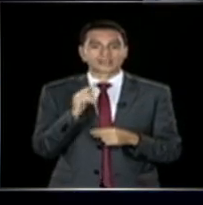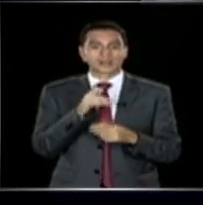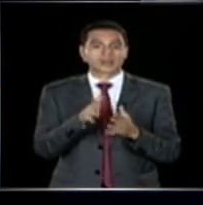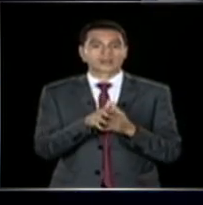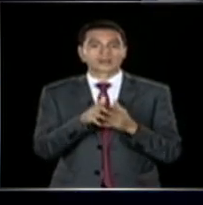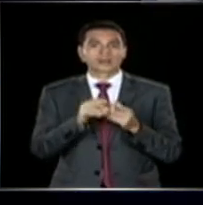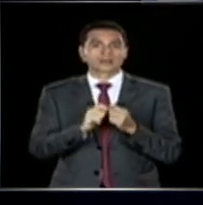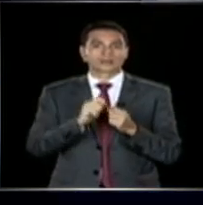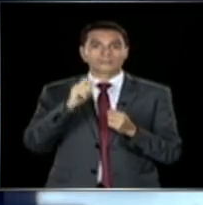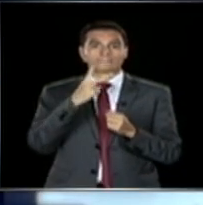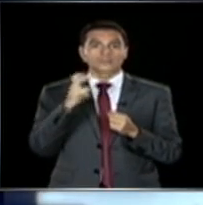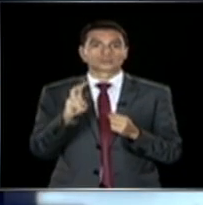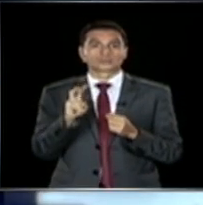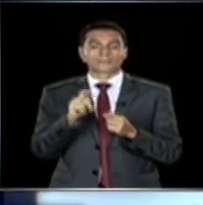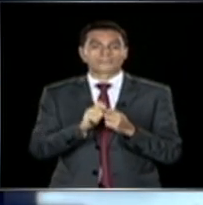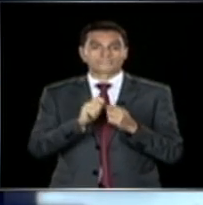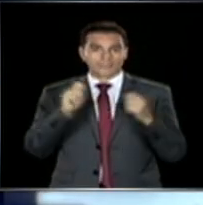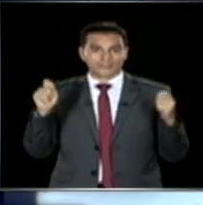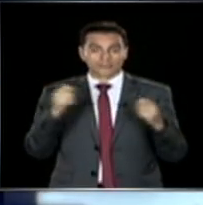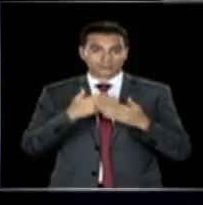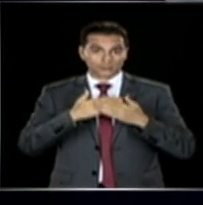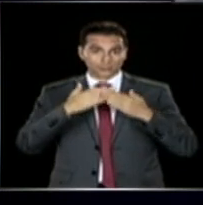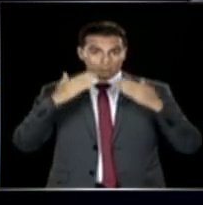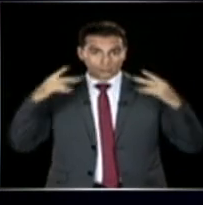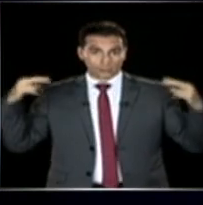270 متر، طول الجسر